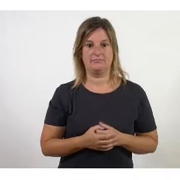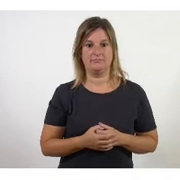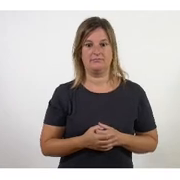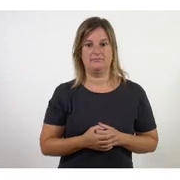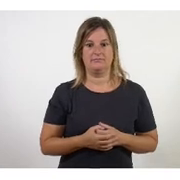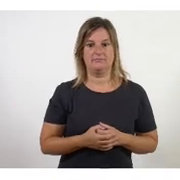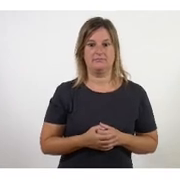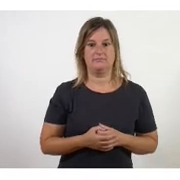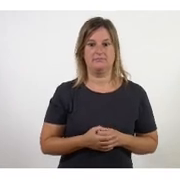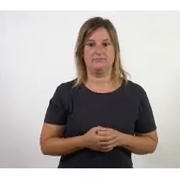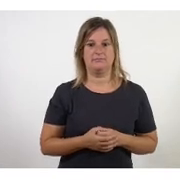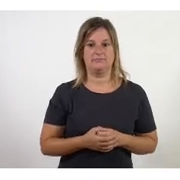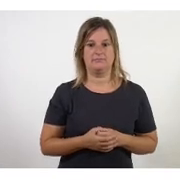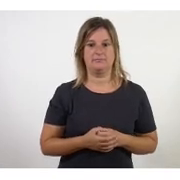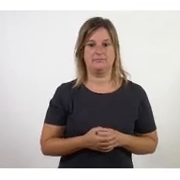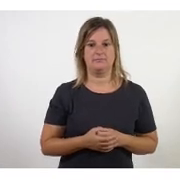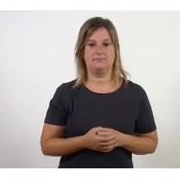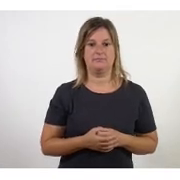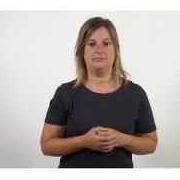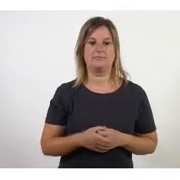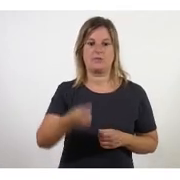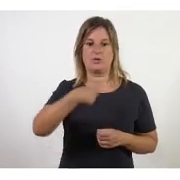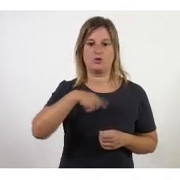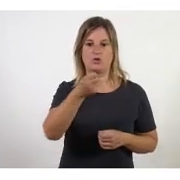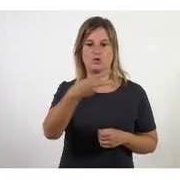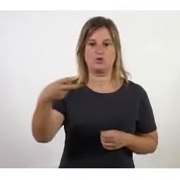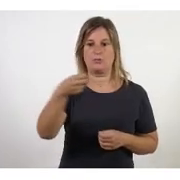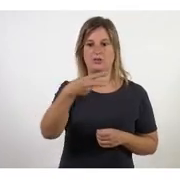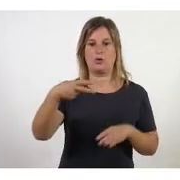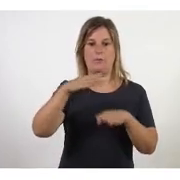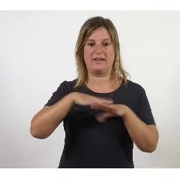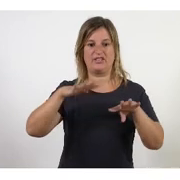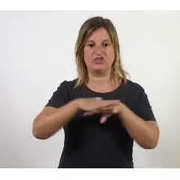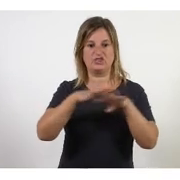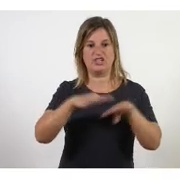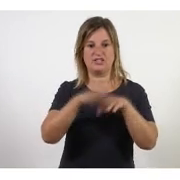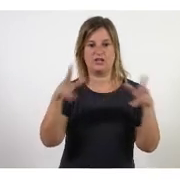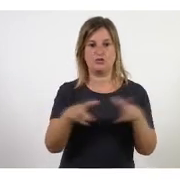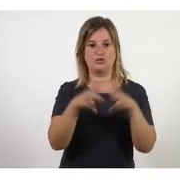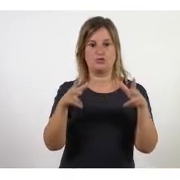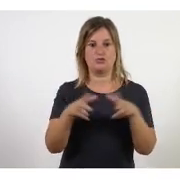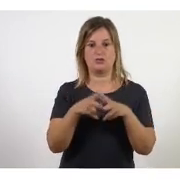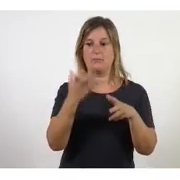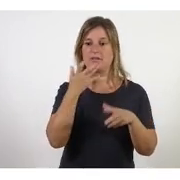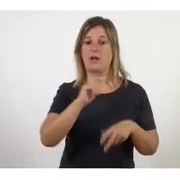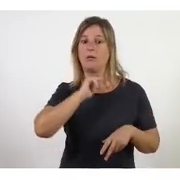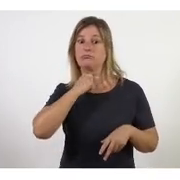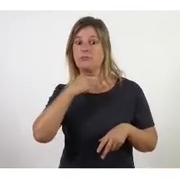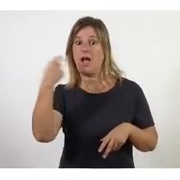tecla, el que farem nosaltres és col·locar-li els subtítols perquè després la gent, quan ho vegi a les xarxes socials, si es té mutejat, ho pugui llegir